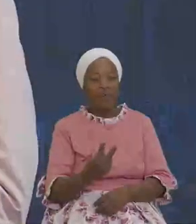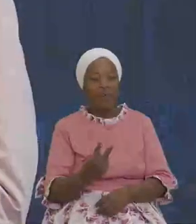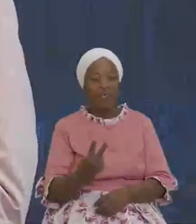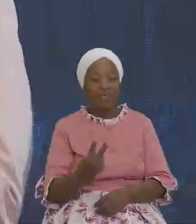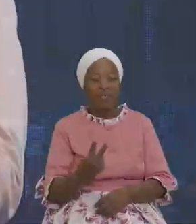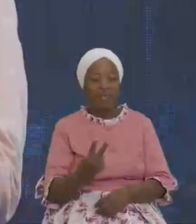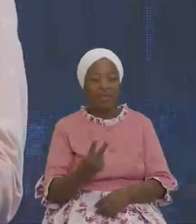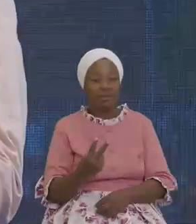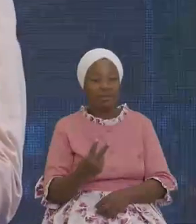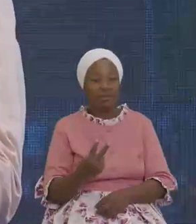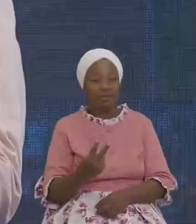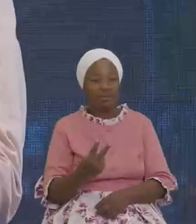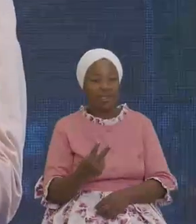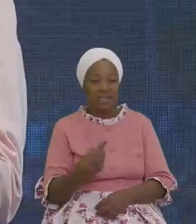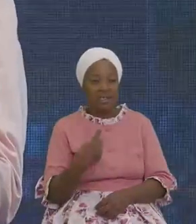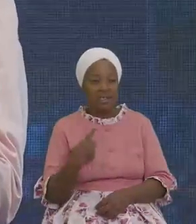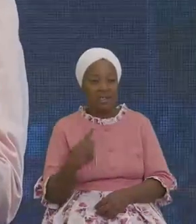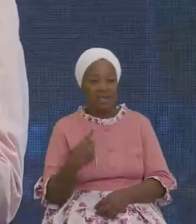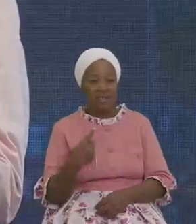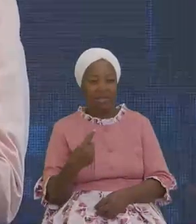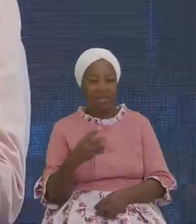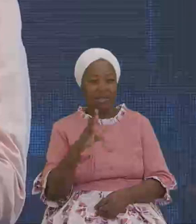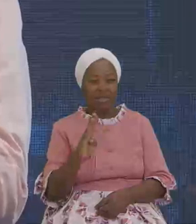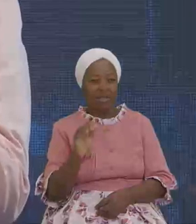Il cria d'une voix forte.